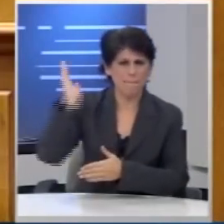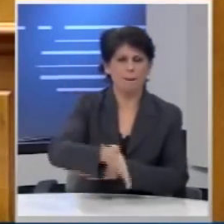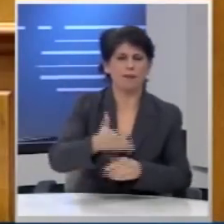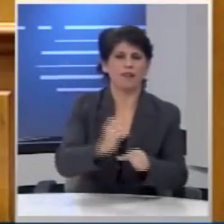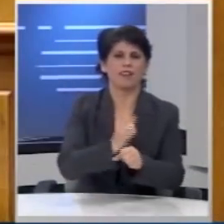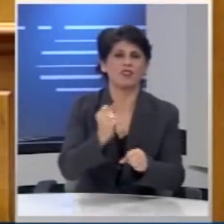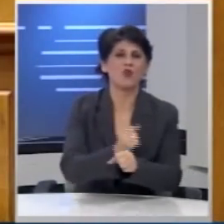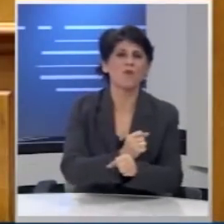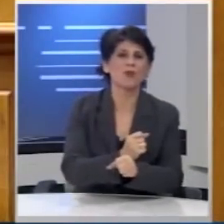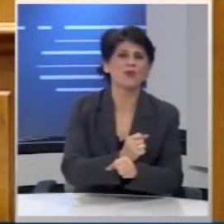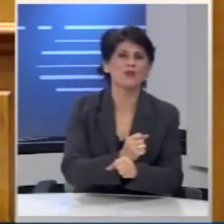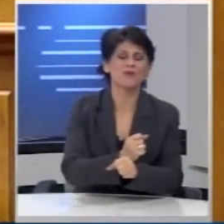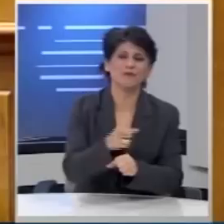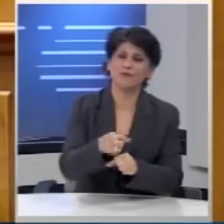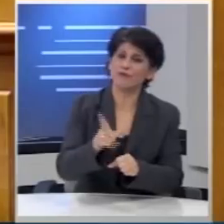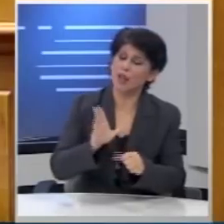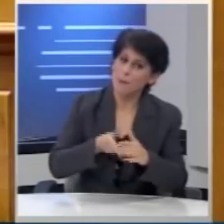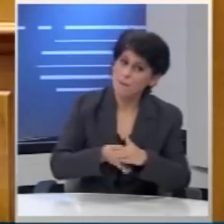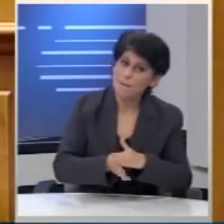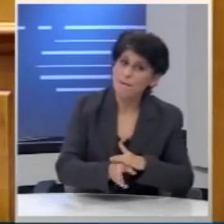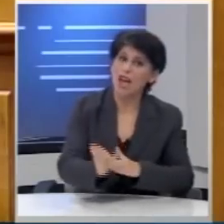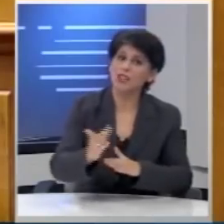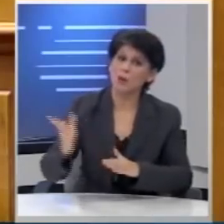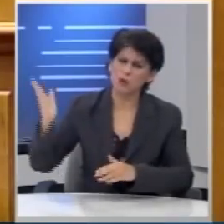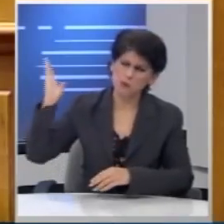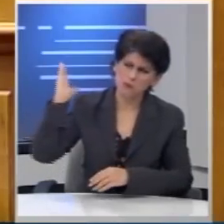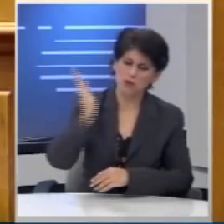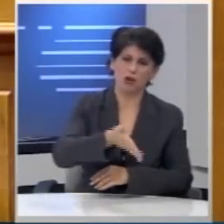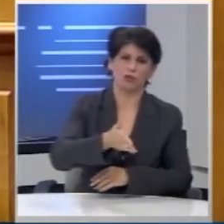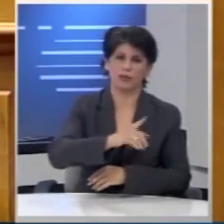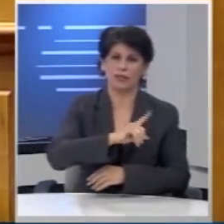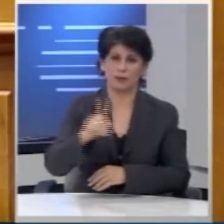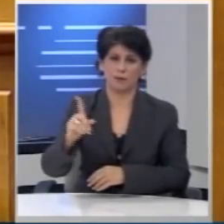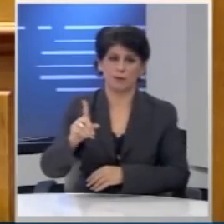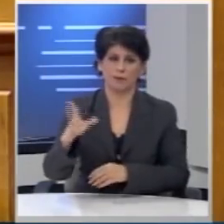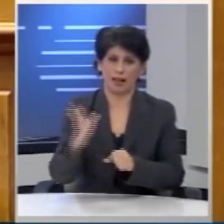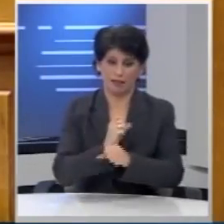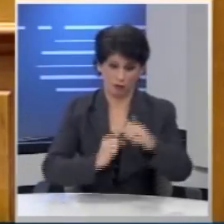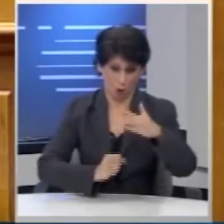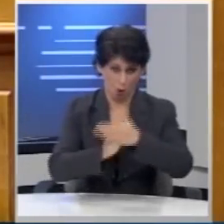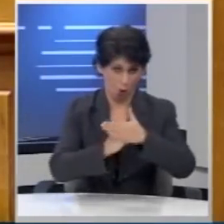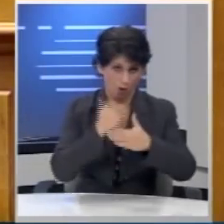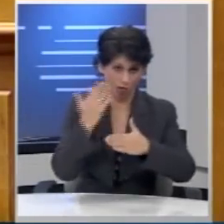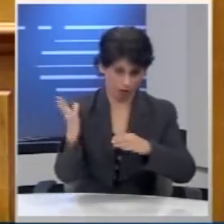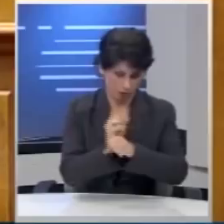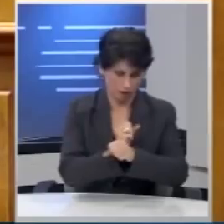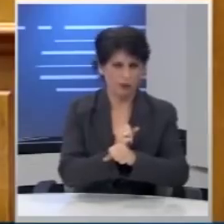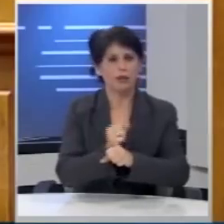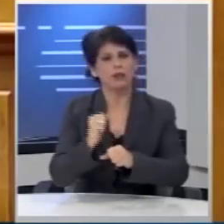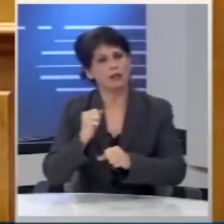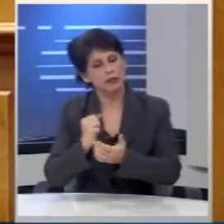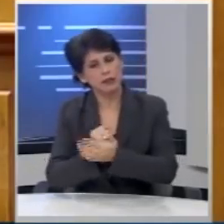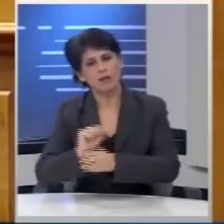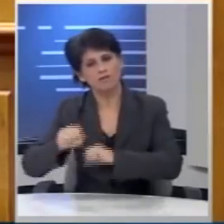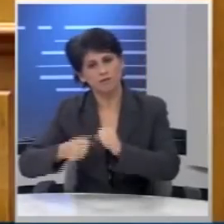τους εργαζόμενους, τόσο μέσα από το πρόστιμο για τη μη επίτευξη του ορίου, όσο και από τη